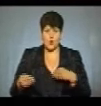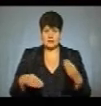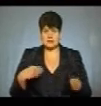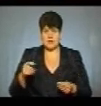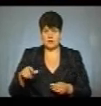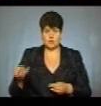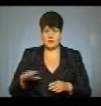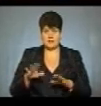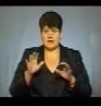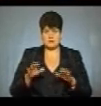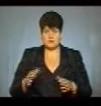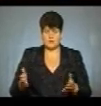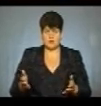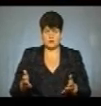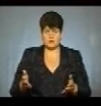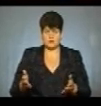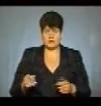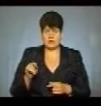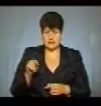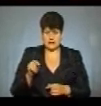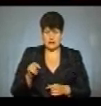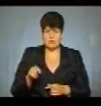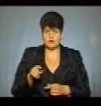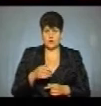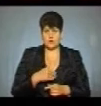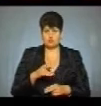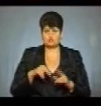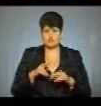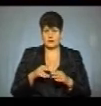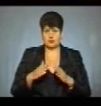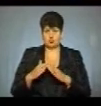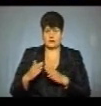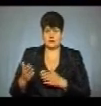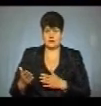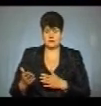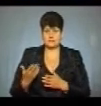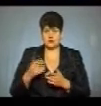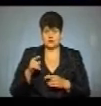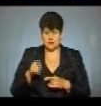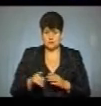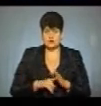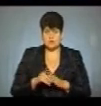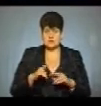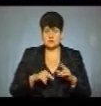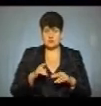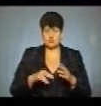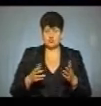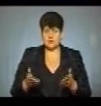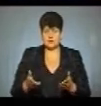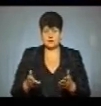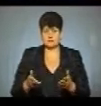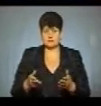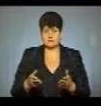людям незаконно, і там вони хочуть будувати будинки. Вони, якщо там почнеться забудова, то